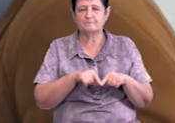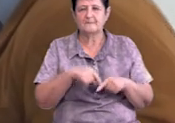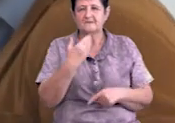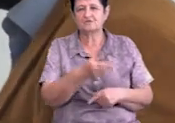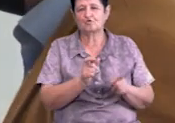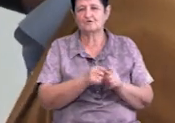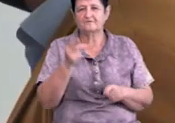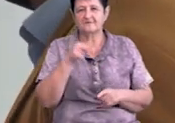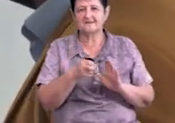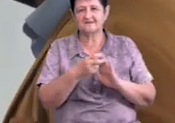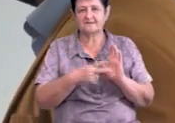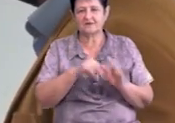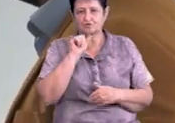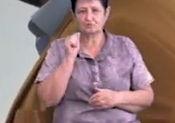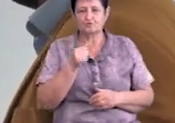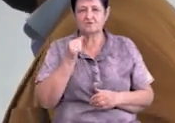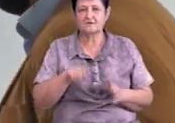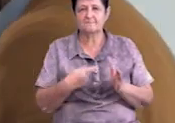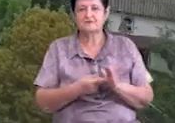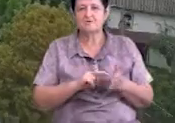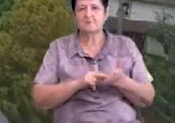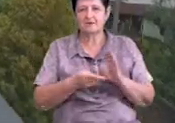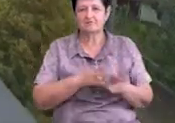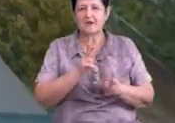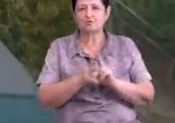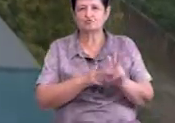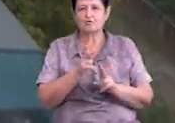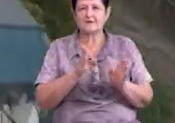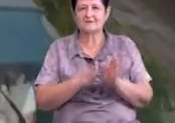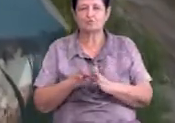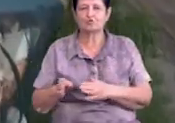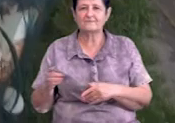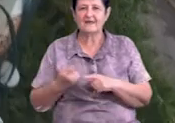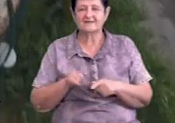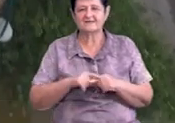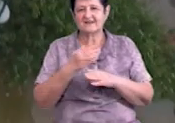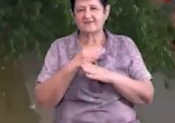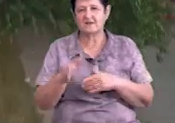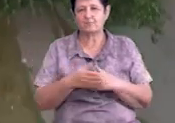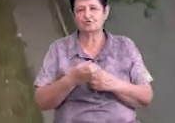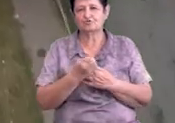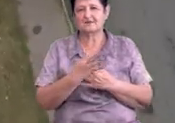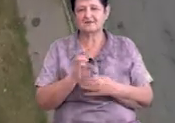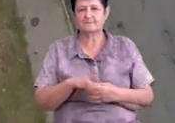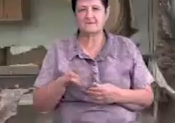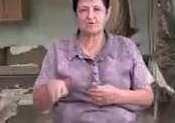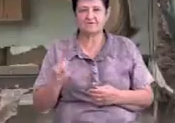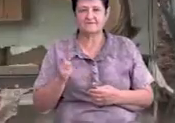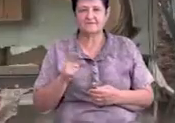слів, у 2017 році місто планувало реконструювати гуртожиток. На це виділяли понад 14 мільйонів гривень.